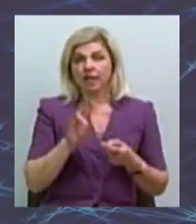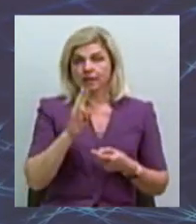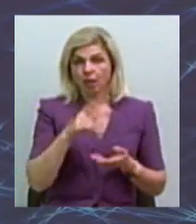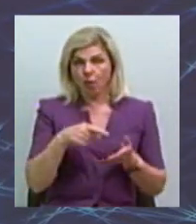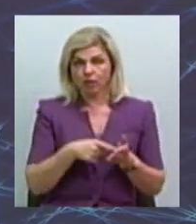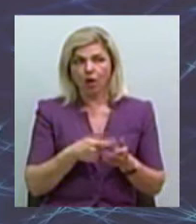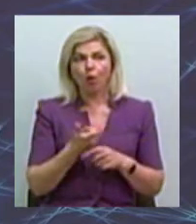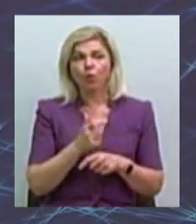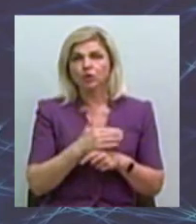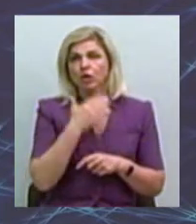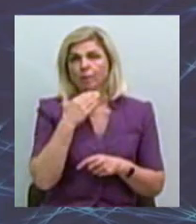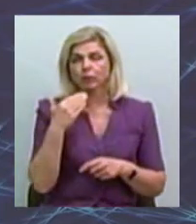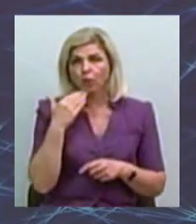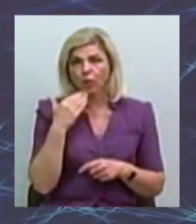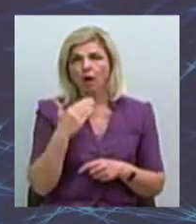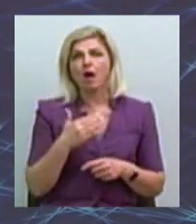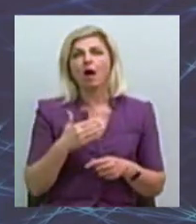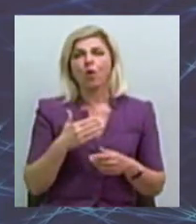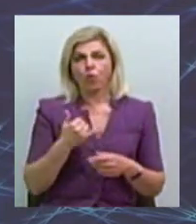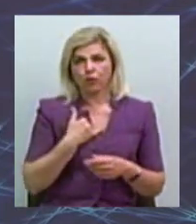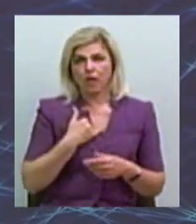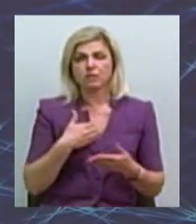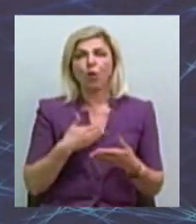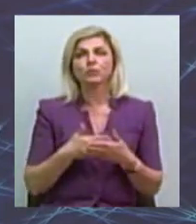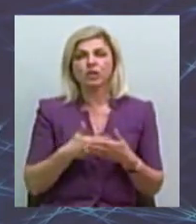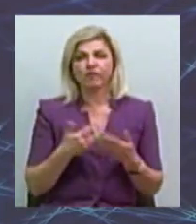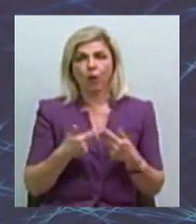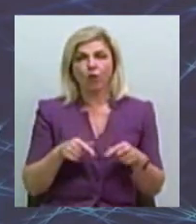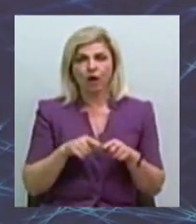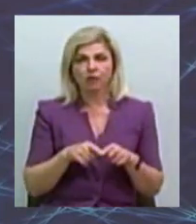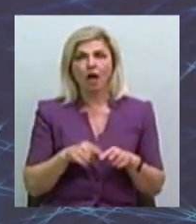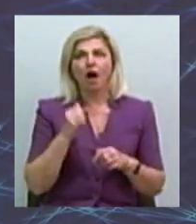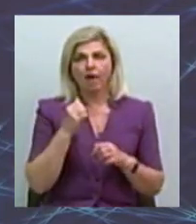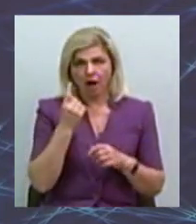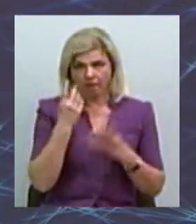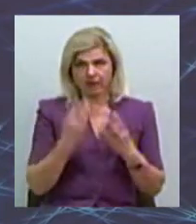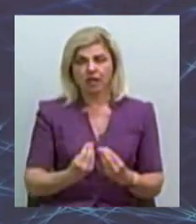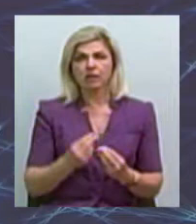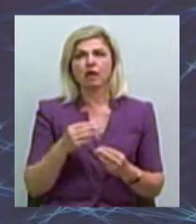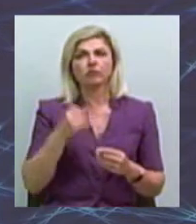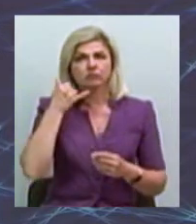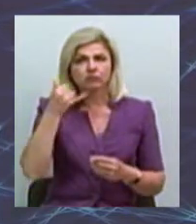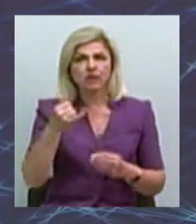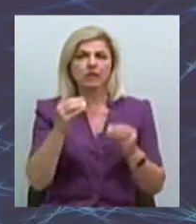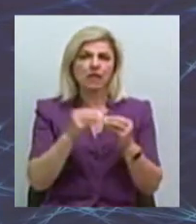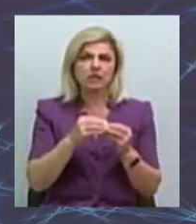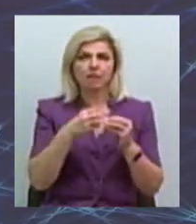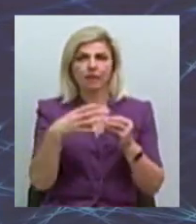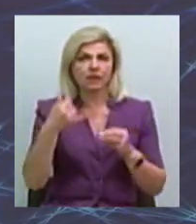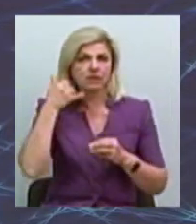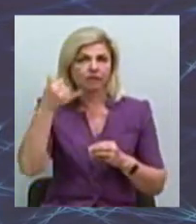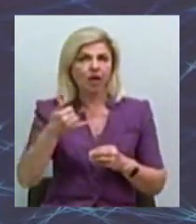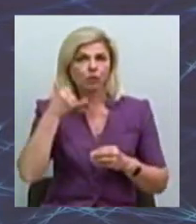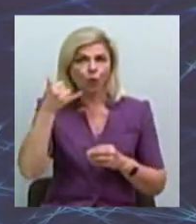обращений. В нашу общественную организацию «Альтера Плюс» в день поступает по 10 звонков, по 15 звонков. В